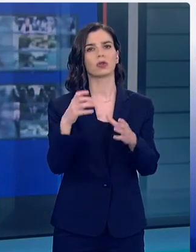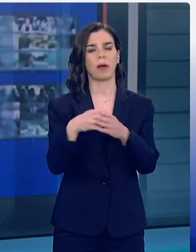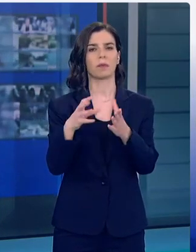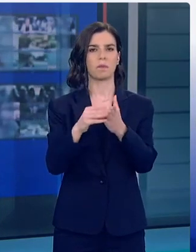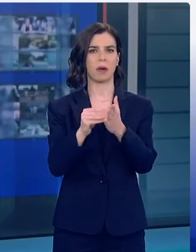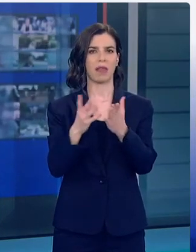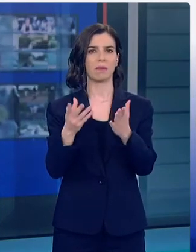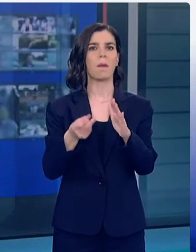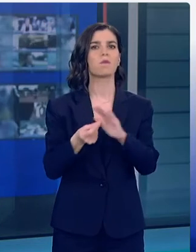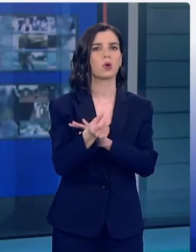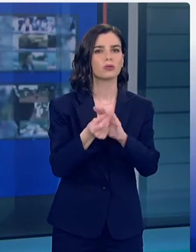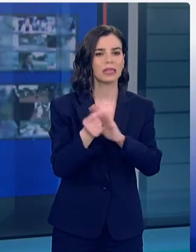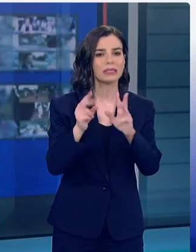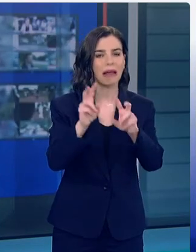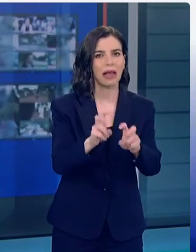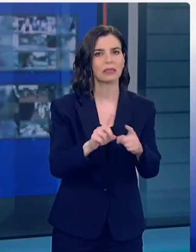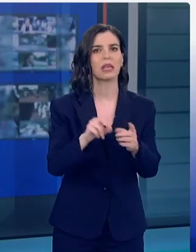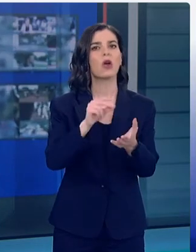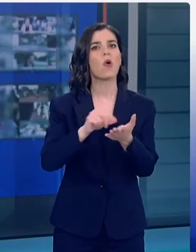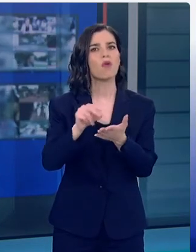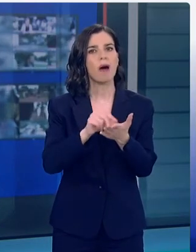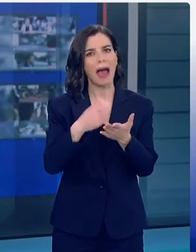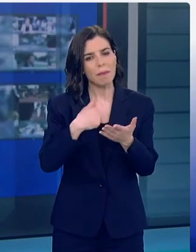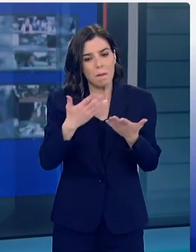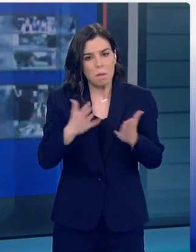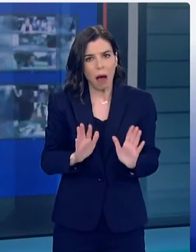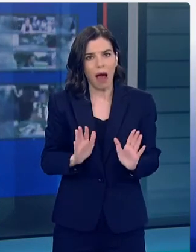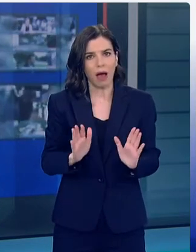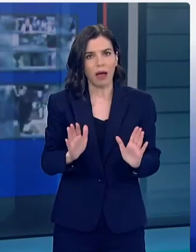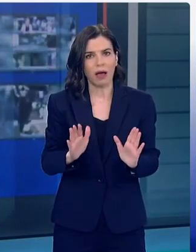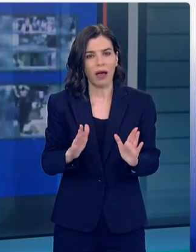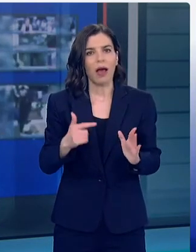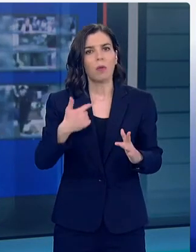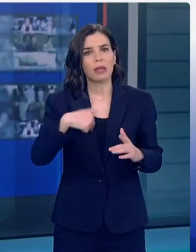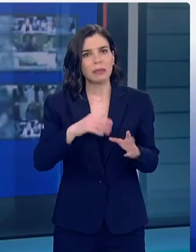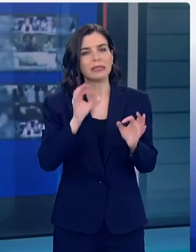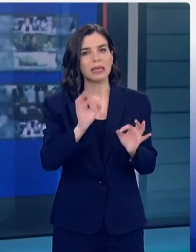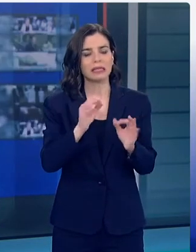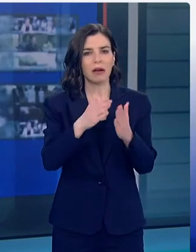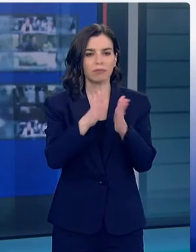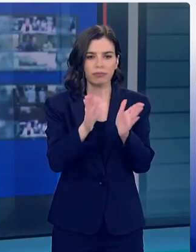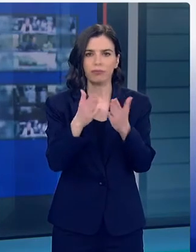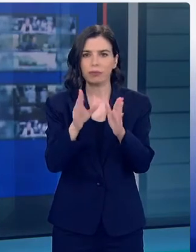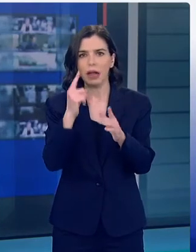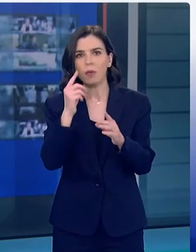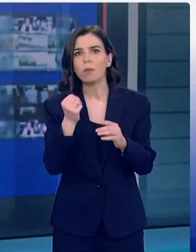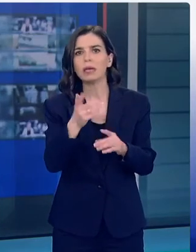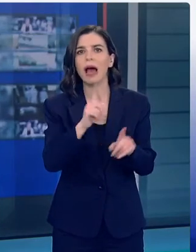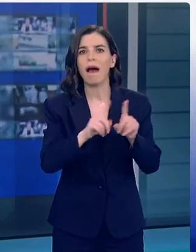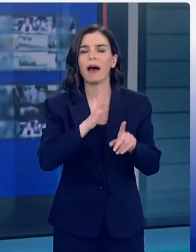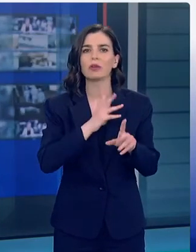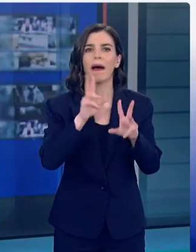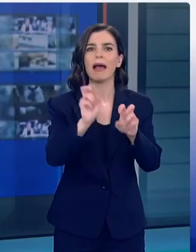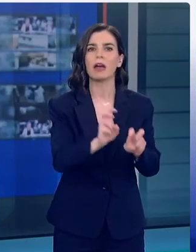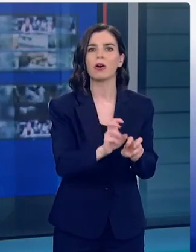χάρη οι πρόσφυγες, οι Ρωμά, είδατε, το κάνουμε ήδη αυτό. Άρα, έχουμε ανοίξει σιγά σιγά και εμείς τον αριθμό των ατόμων που ελέγχουμε,